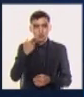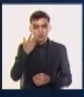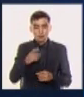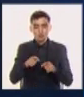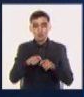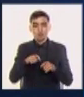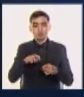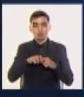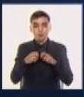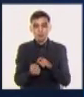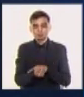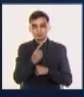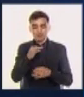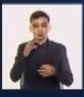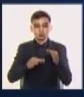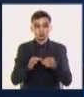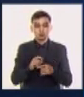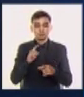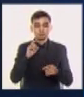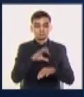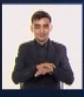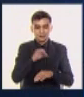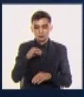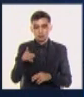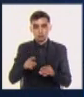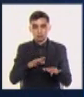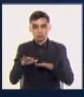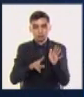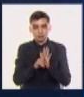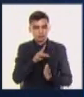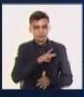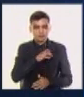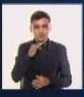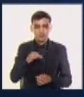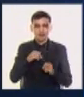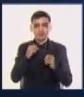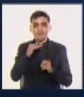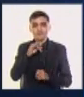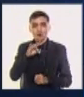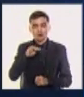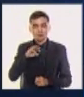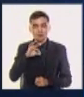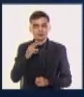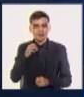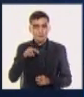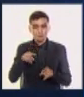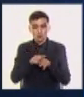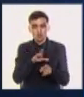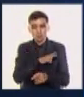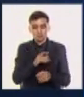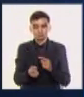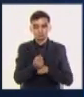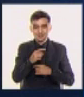как проблему выносят на суд общественности так случилось и с должностными лицами вас к формации может быть нужно создать какой-то